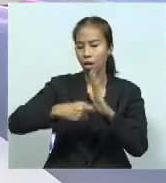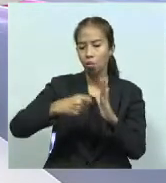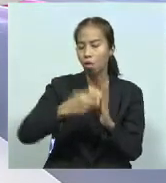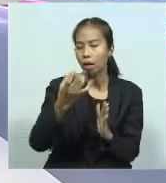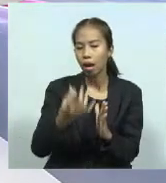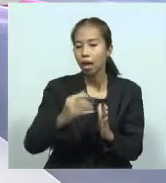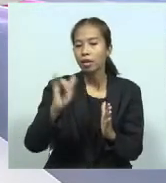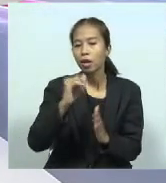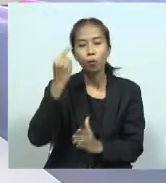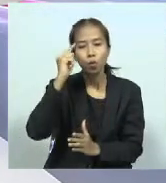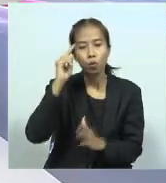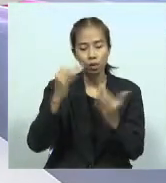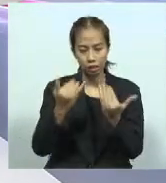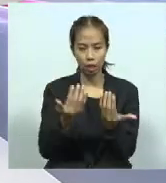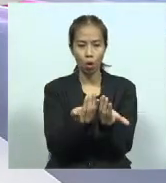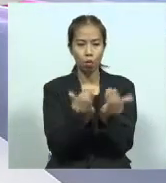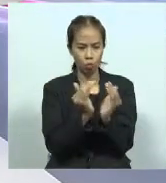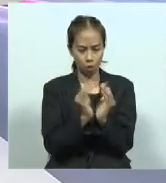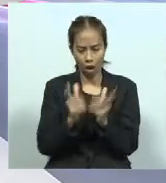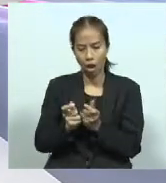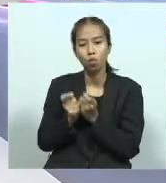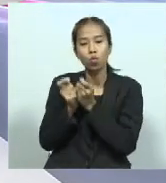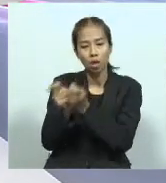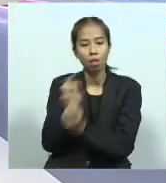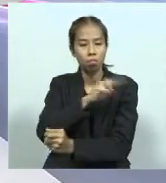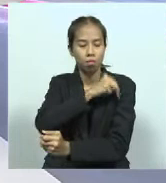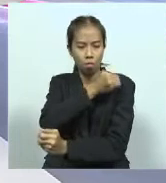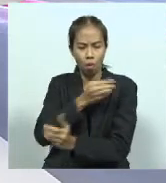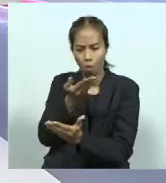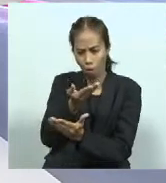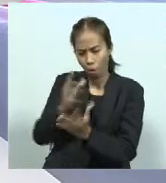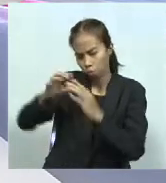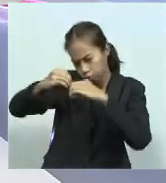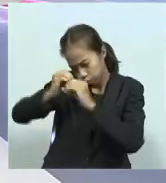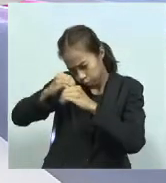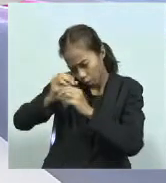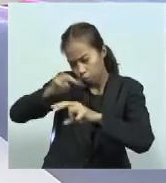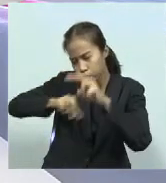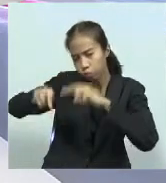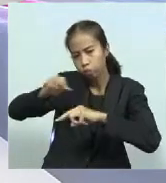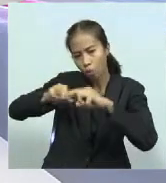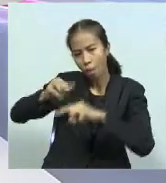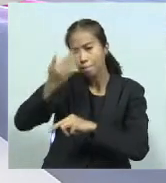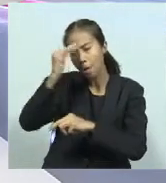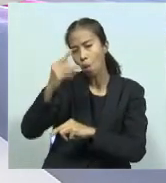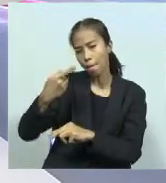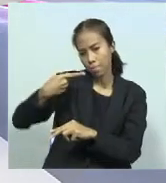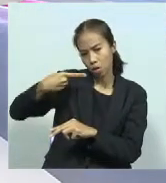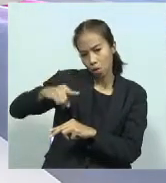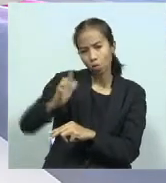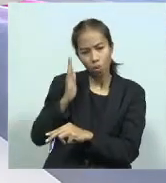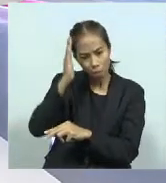างครอบครัวก็อนุญาตให้มีการชันสูตรชิ้นส่วนที่แพทย์ยังสงสัยนะคะเพื่อที่จะให้เกิดประโยชน์ในการรักษ